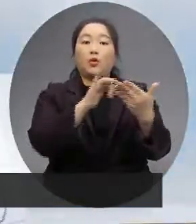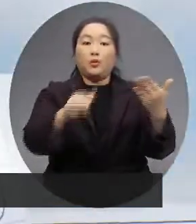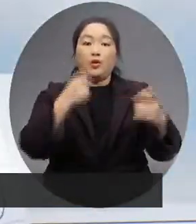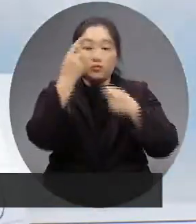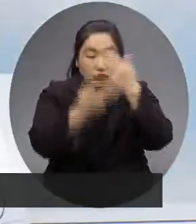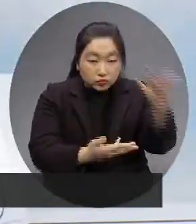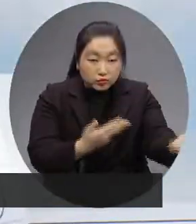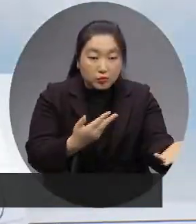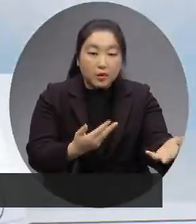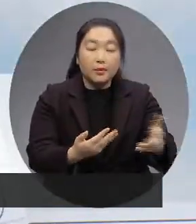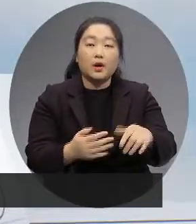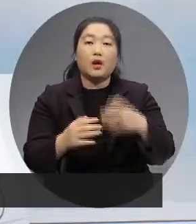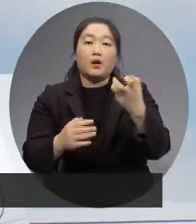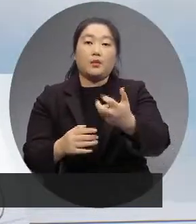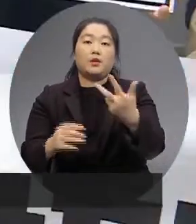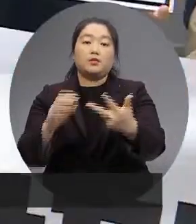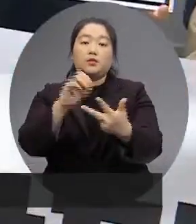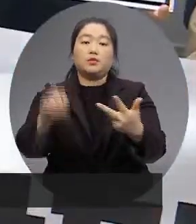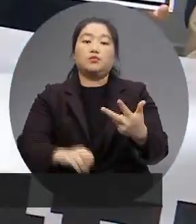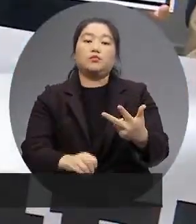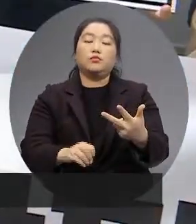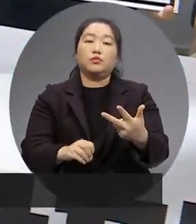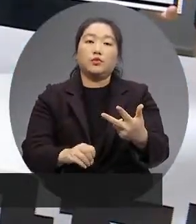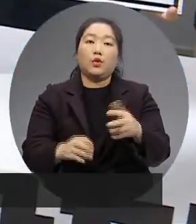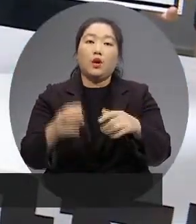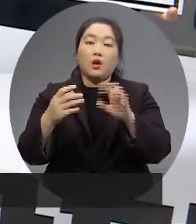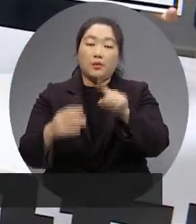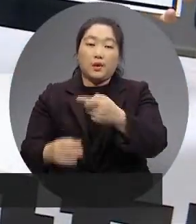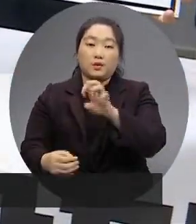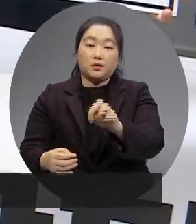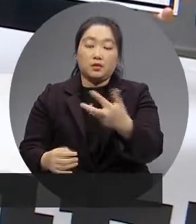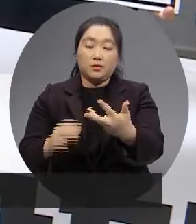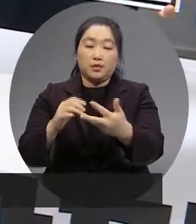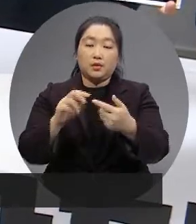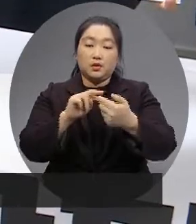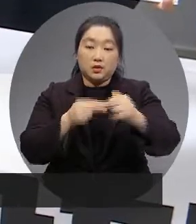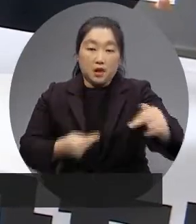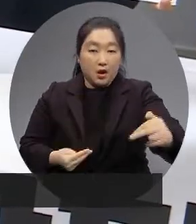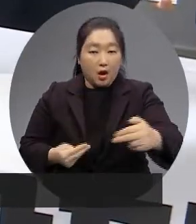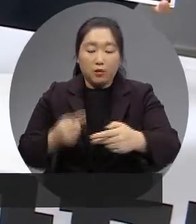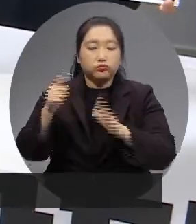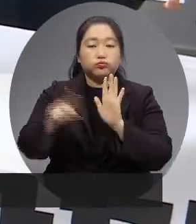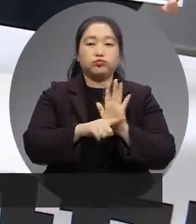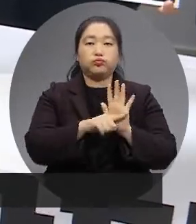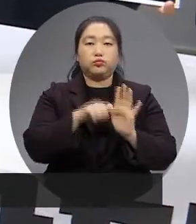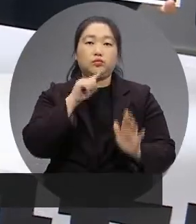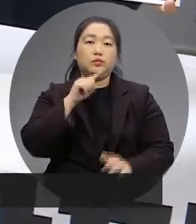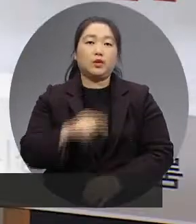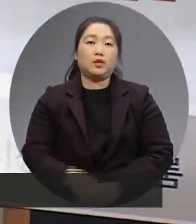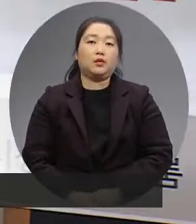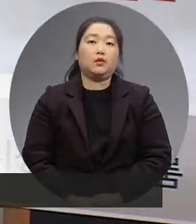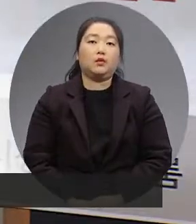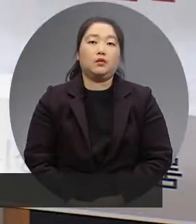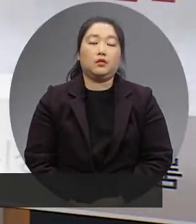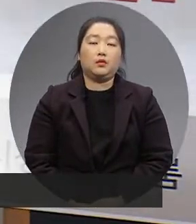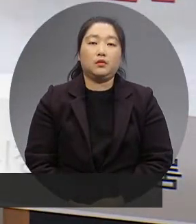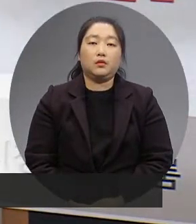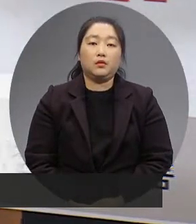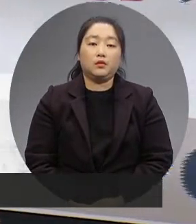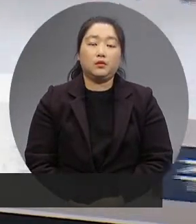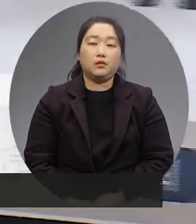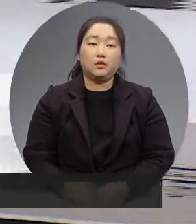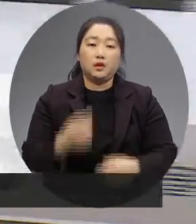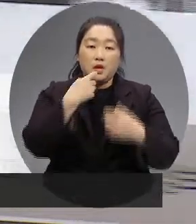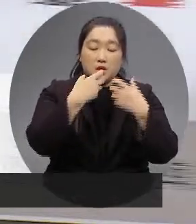결과 87%인 138명이 우암산 데크길 조성에 부정적으로 응답했다고 밝혔습니다.